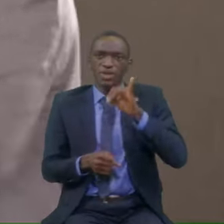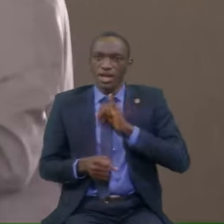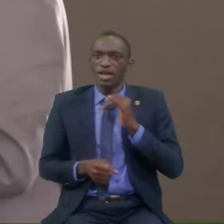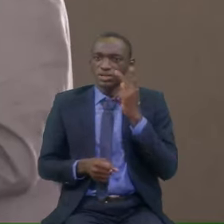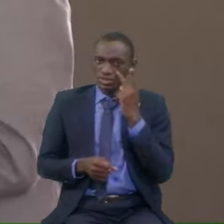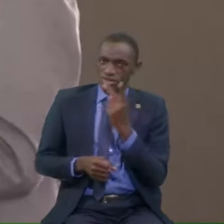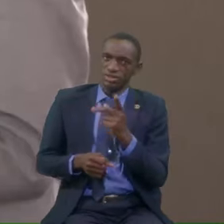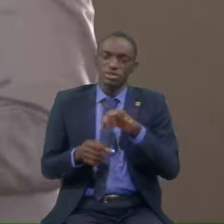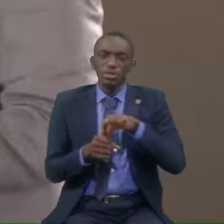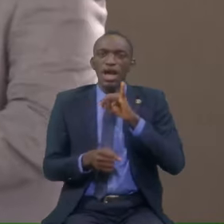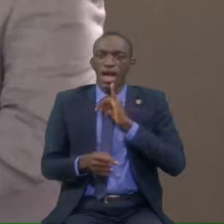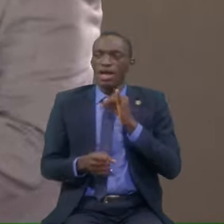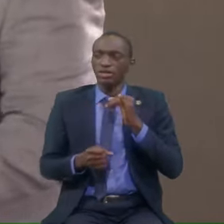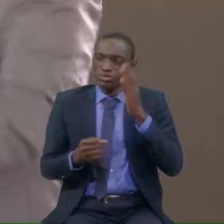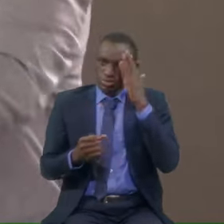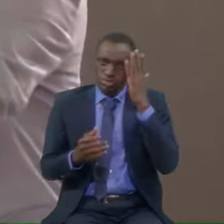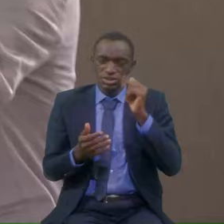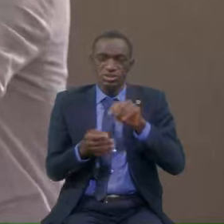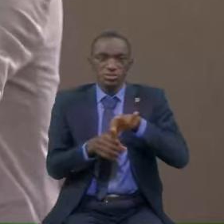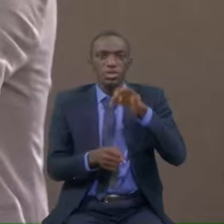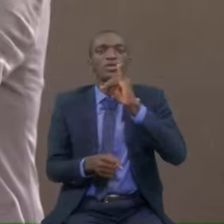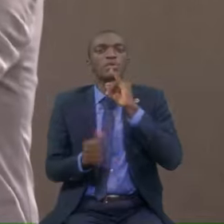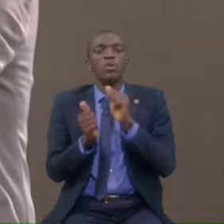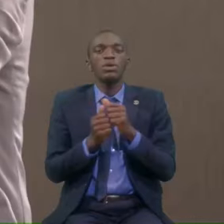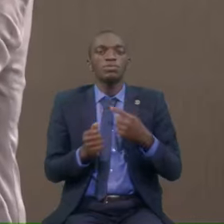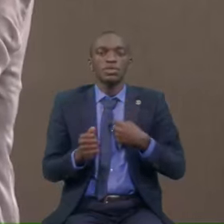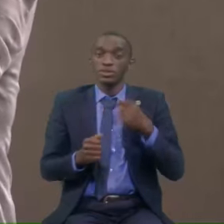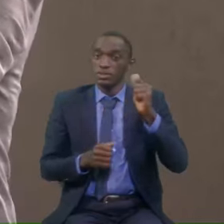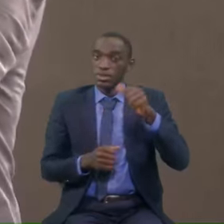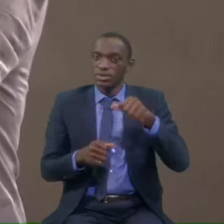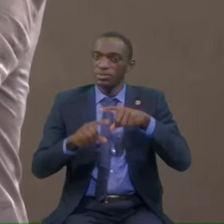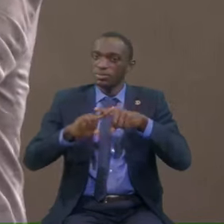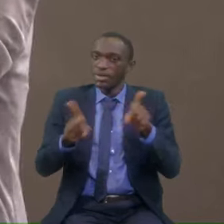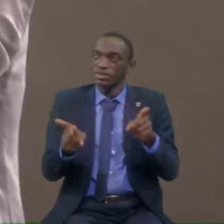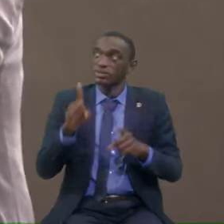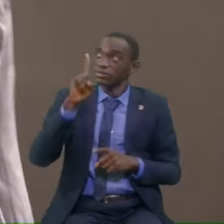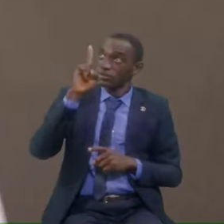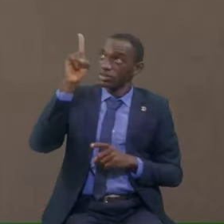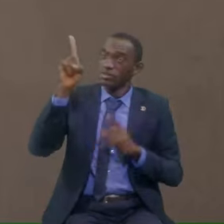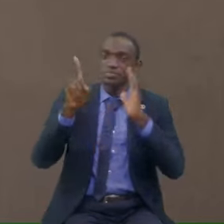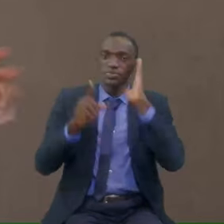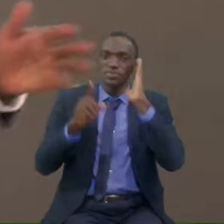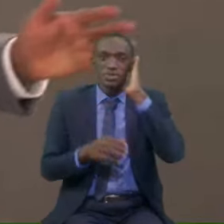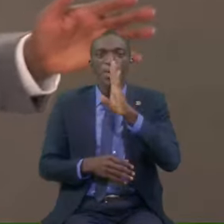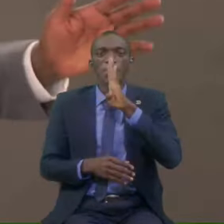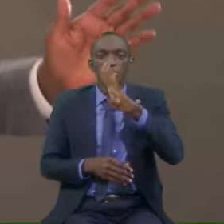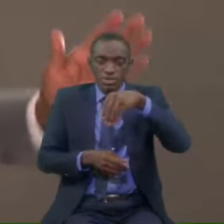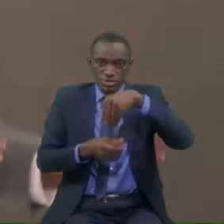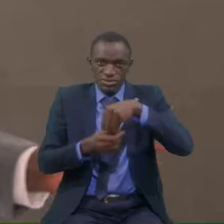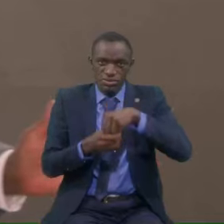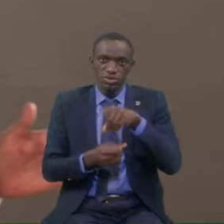l'Esprit. Je sais que l'Esprit est avec moi. Oui, mais il sera en vous.